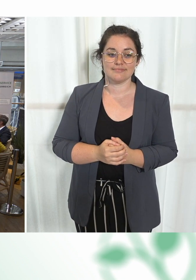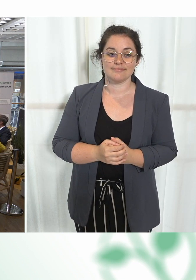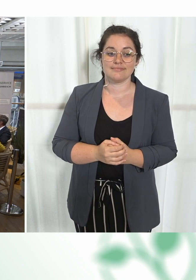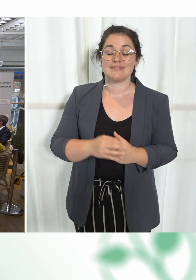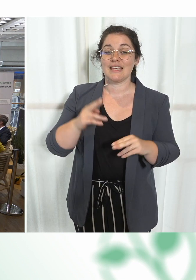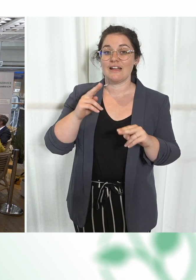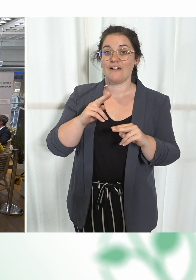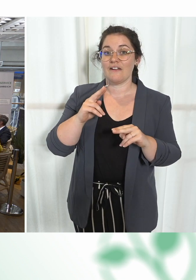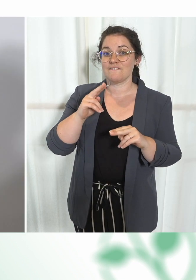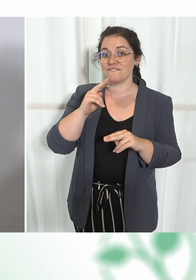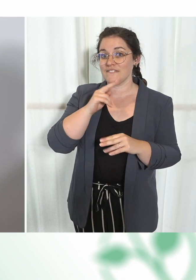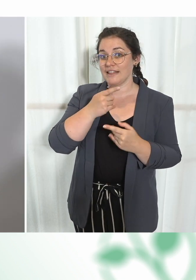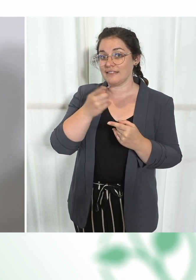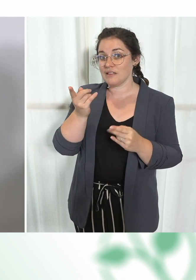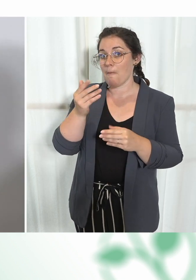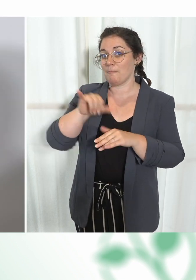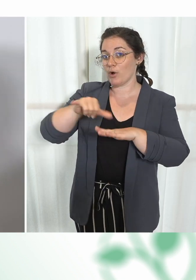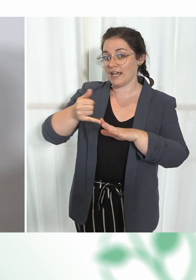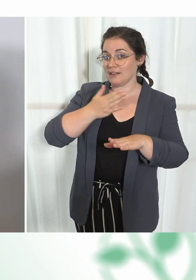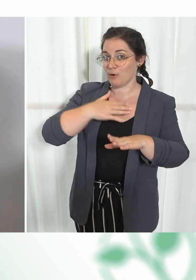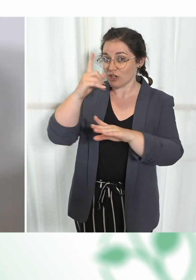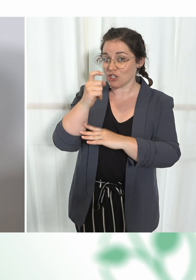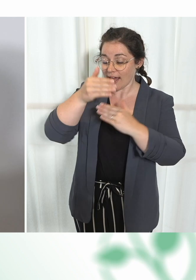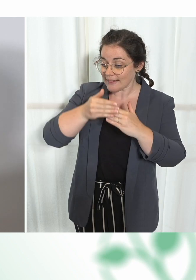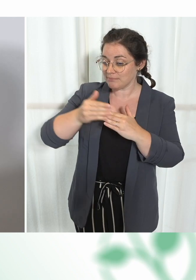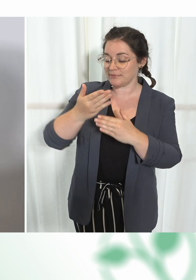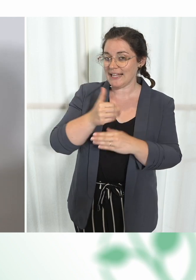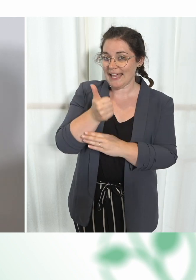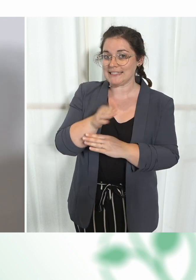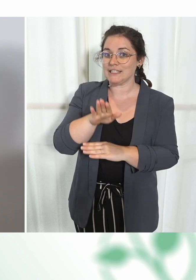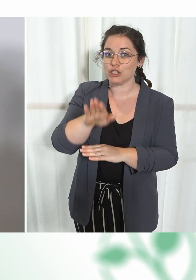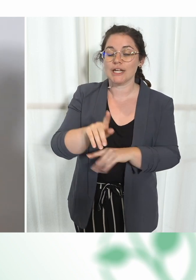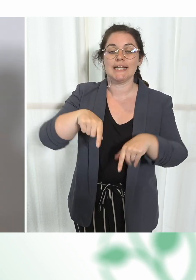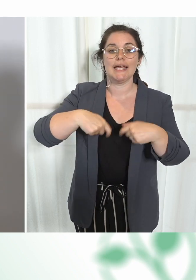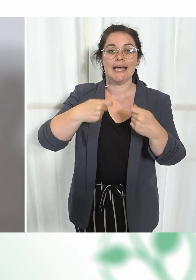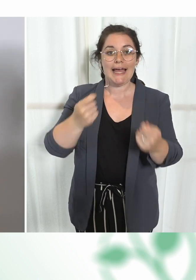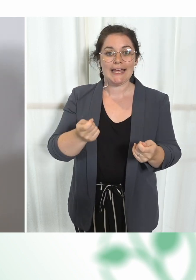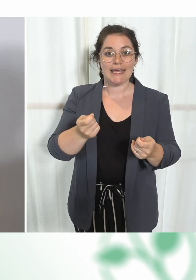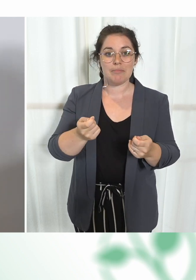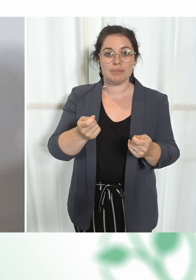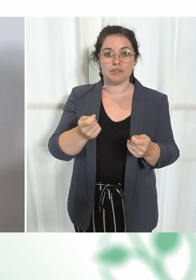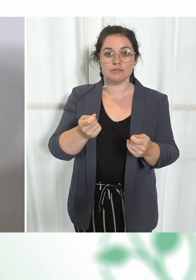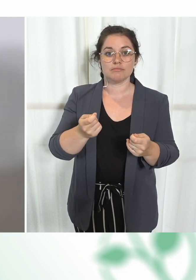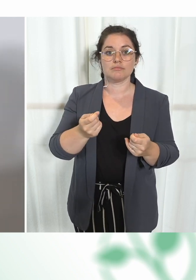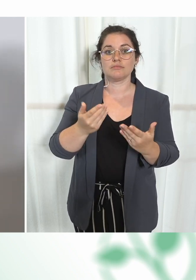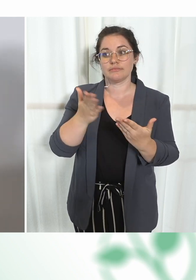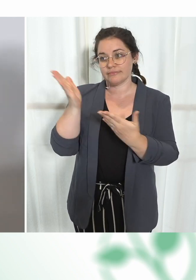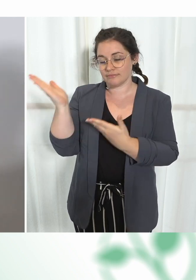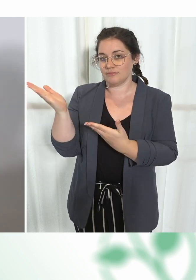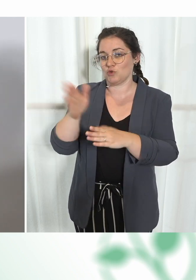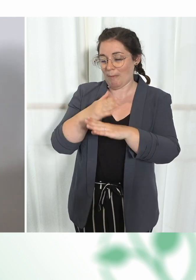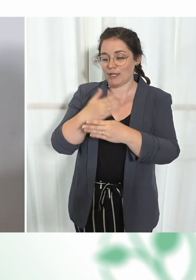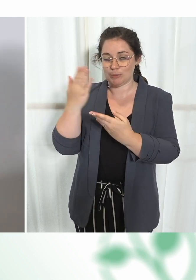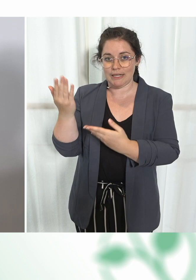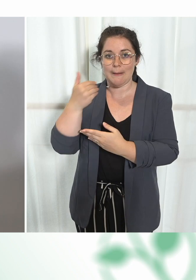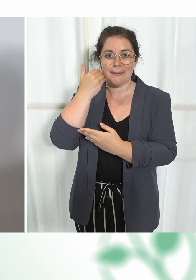Wenn man also ein Projekt starten möchte, einen ersten Schritt machen möchte, dann gibt es unter anderem neben vielen anderen Damen und Herren auch diese beiden